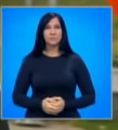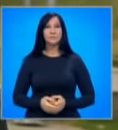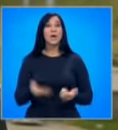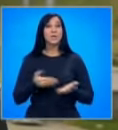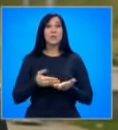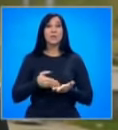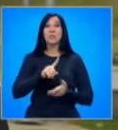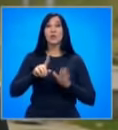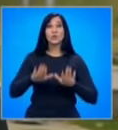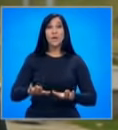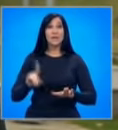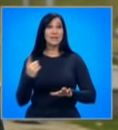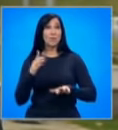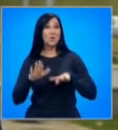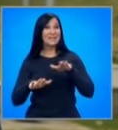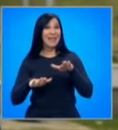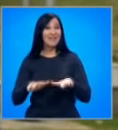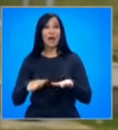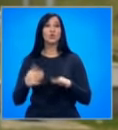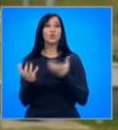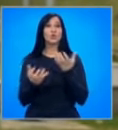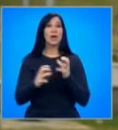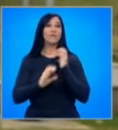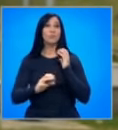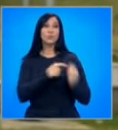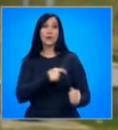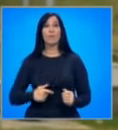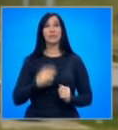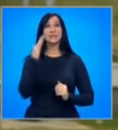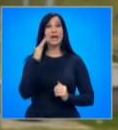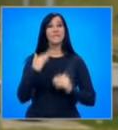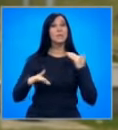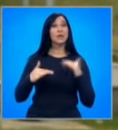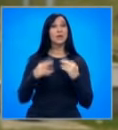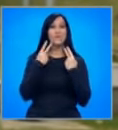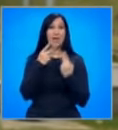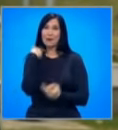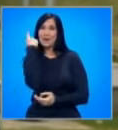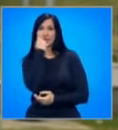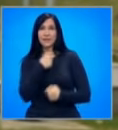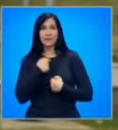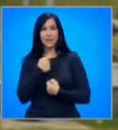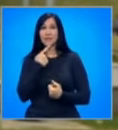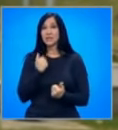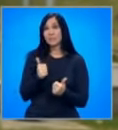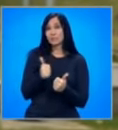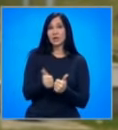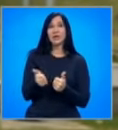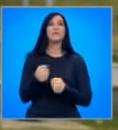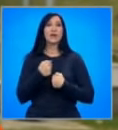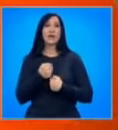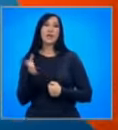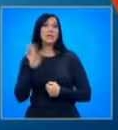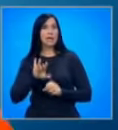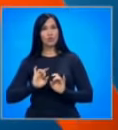За да не остане само следата от изгорелия автобус, в Република Северна Македония видяхме лицето на трагедията. За съпричастността в трагедията. След новините.